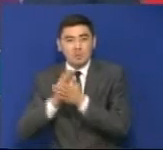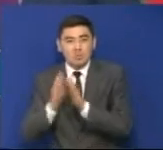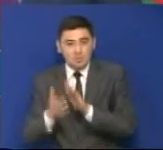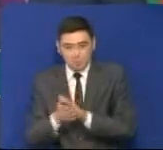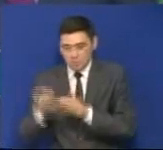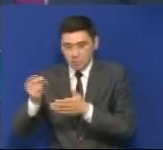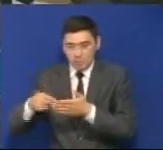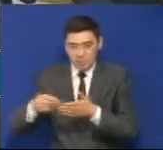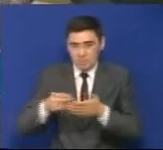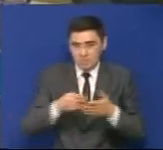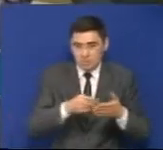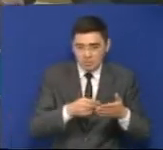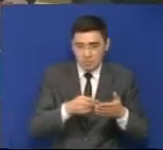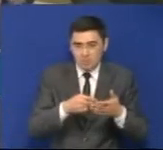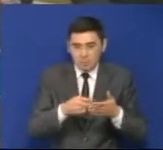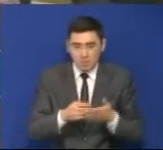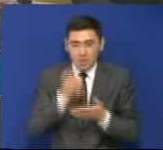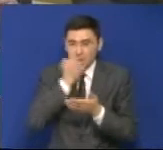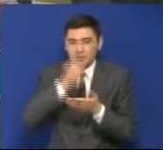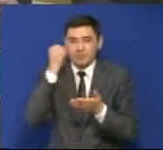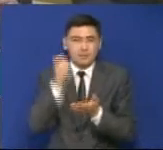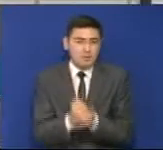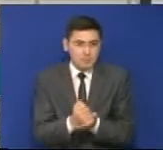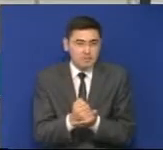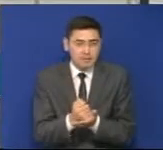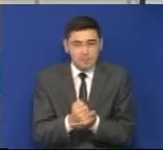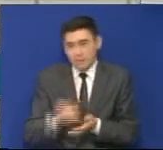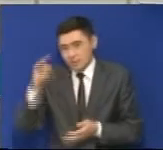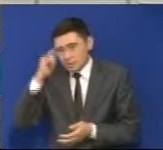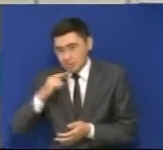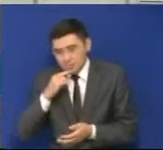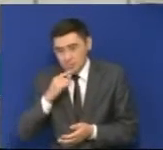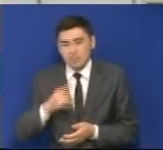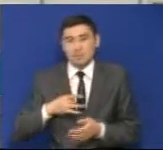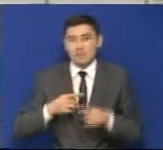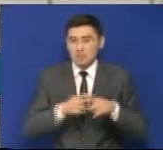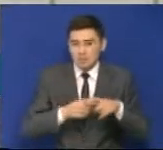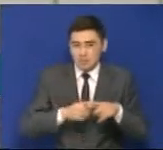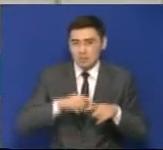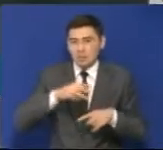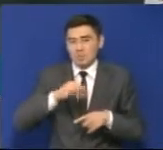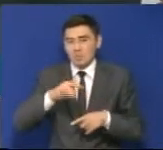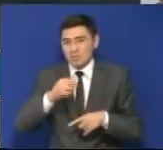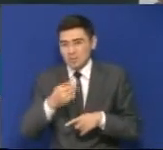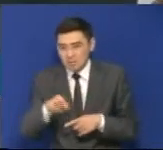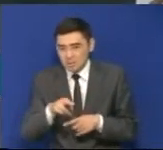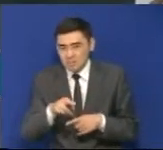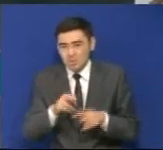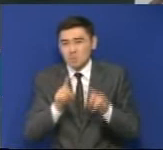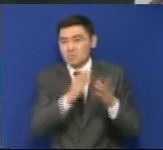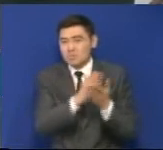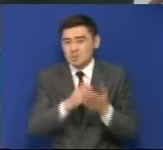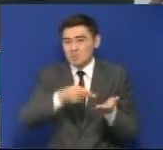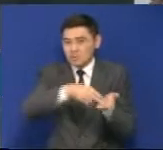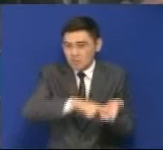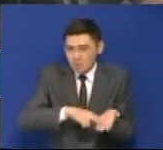елдің үкіметтері арасында да қағаз жүзінде бекітілді. Қазақстан мен Беларусь миграция жылжымайтын мүлікті тіркеу, IT саласындағы әріптестікті нығайту